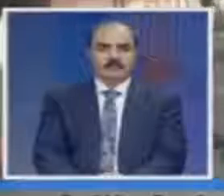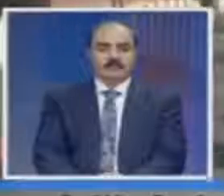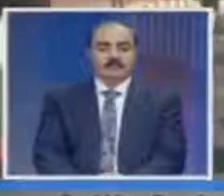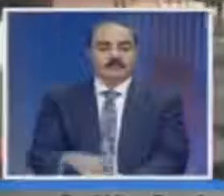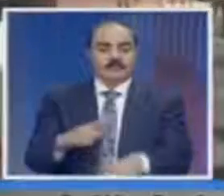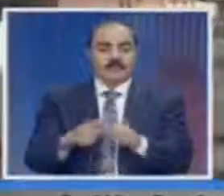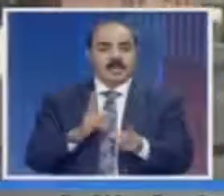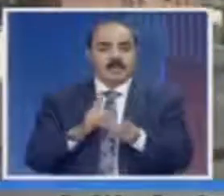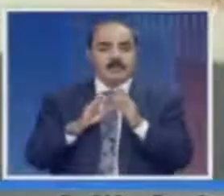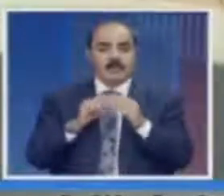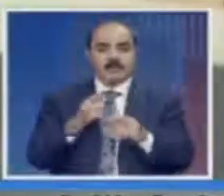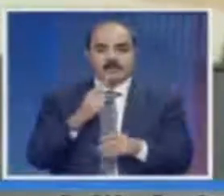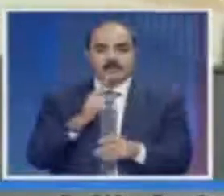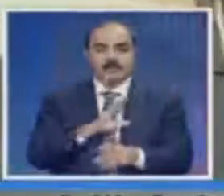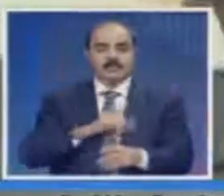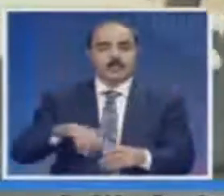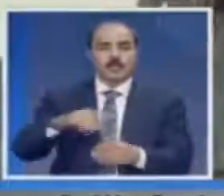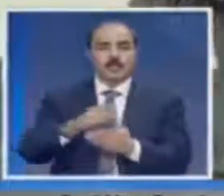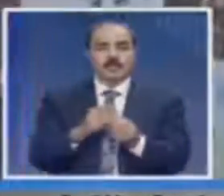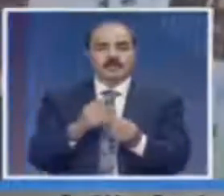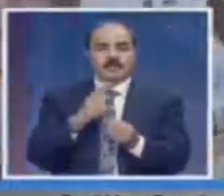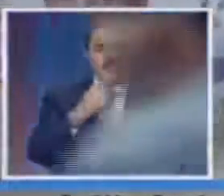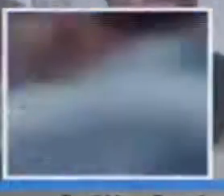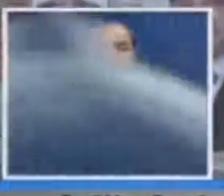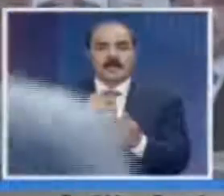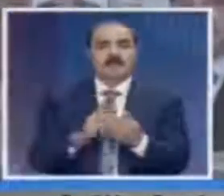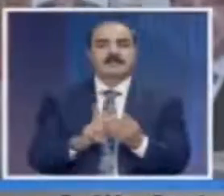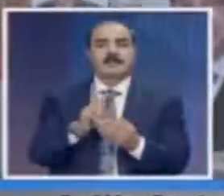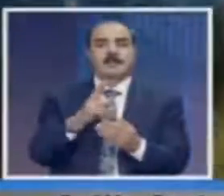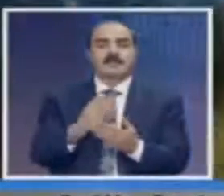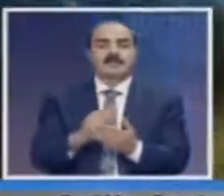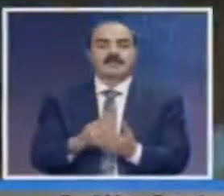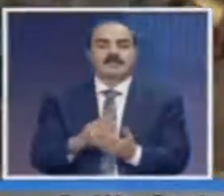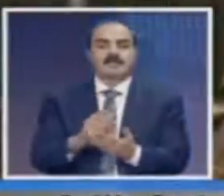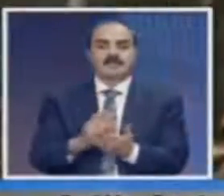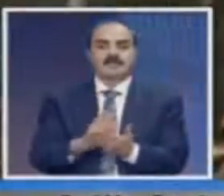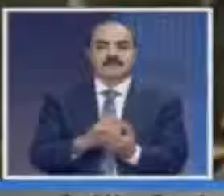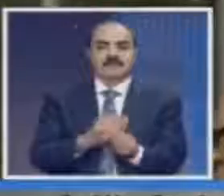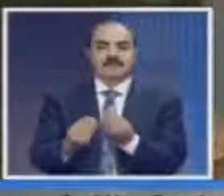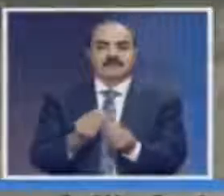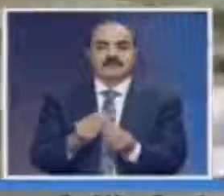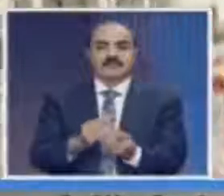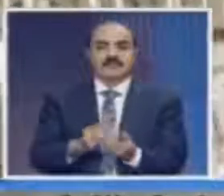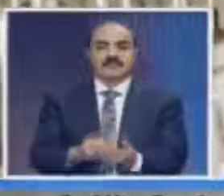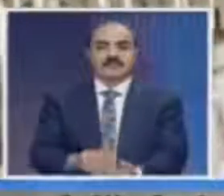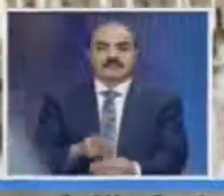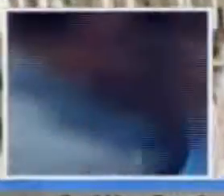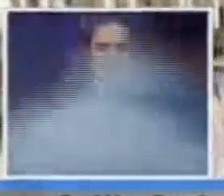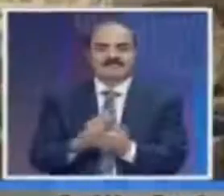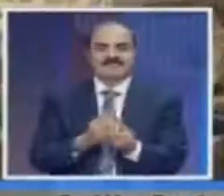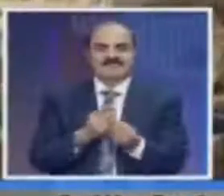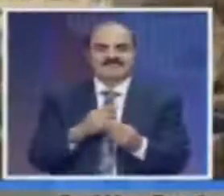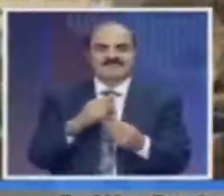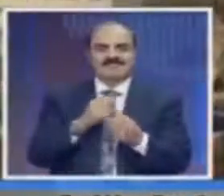في إطار احتفالات مصر والقوات المسلحة بالذكرى 47 لانتصارات أكتوبر المجيدة، تنظم هيئة